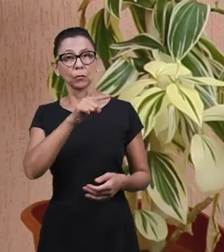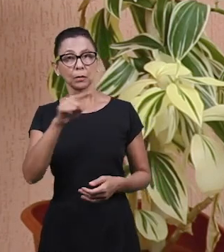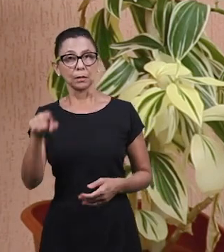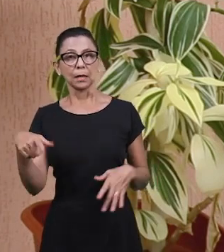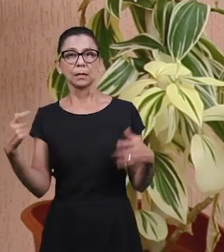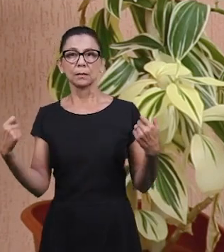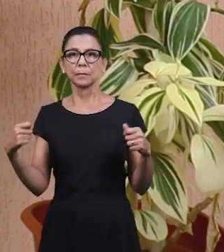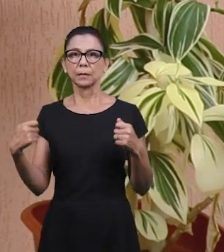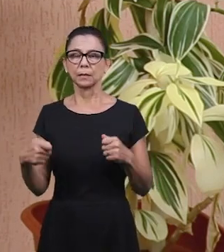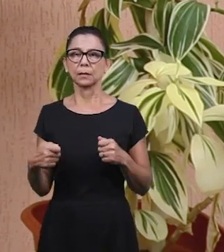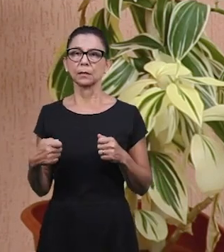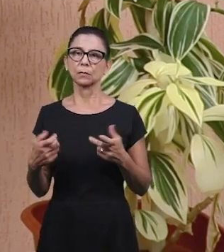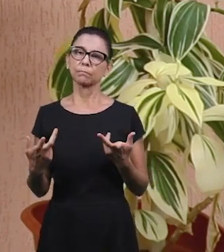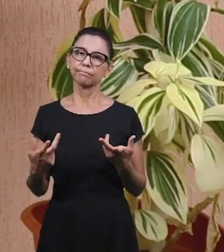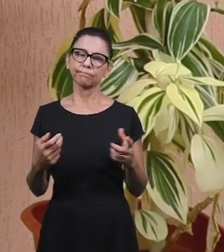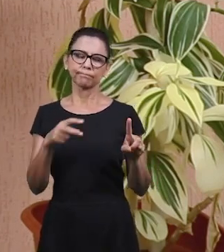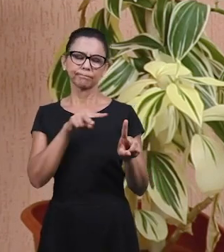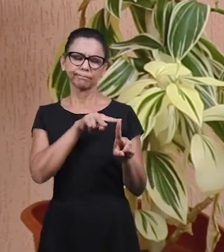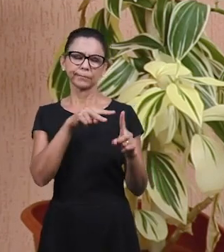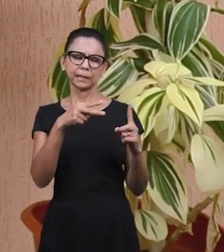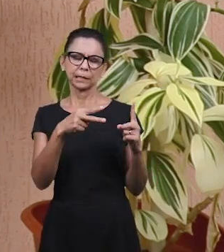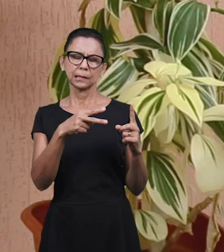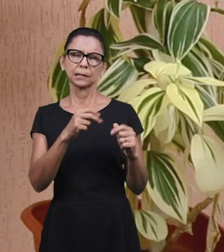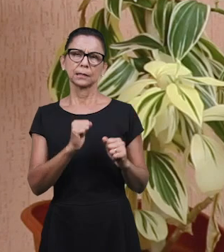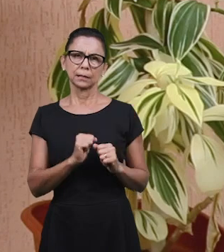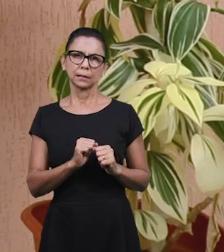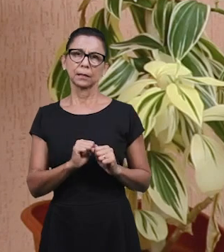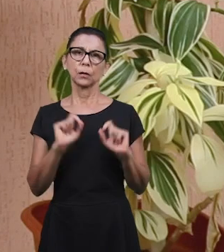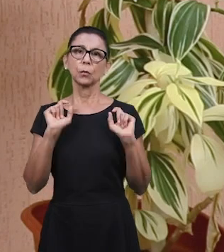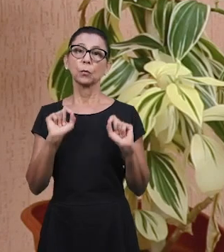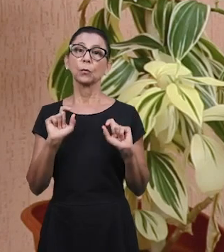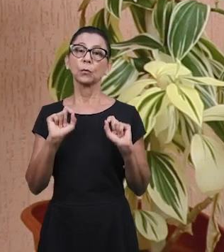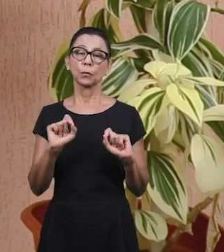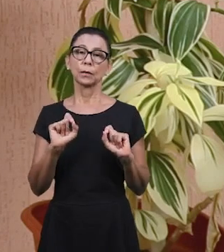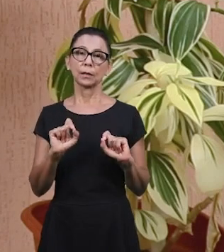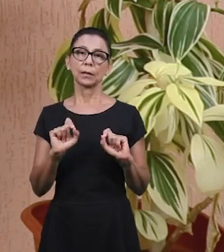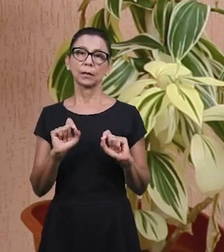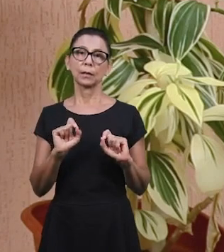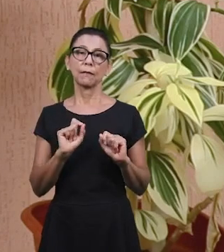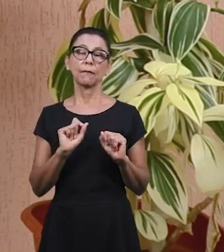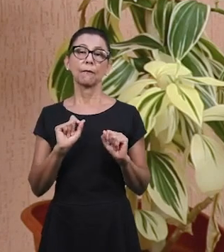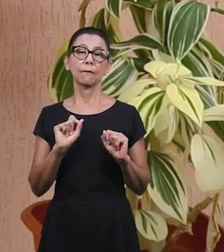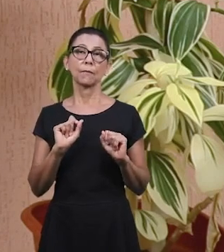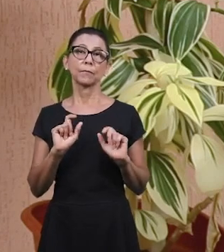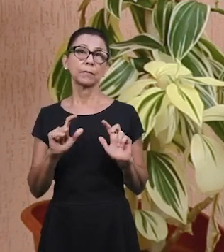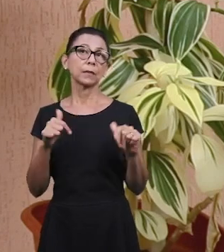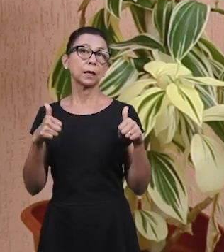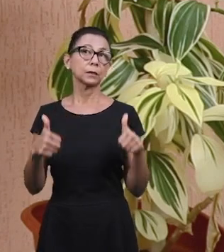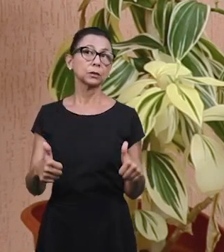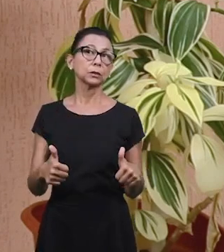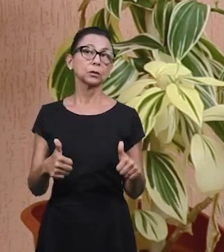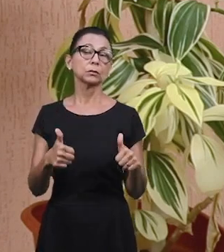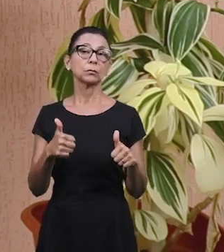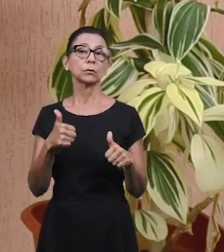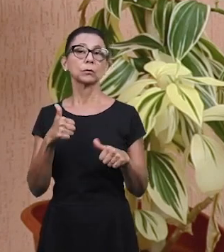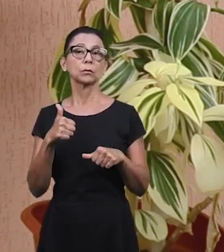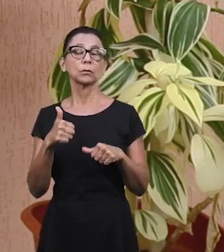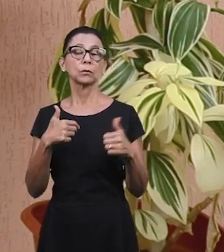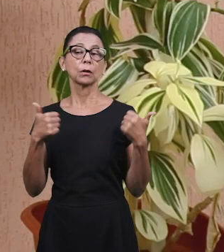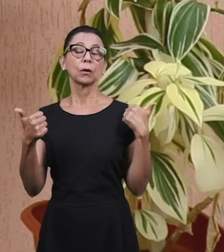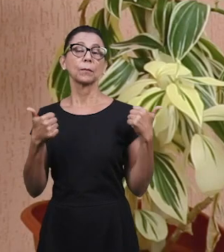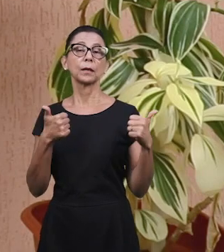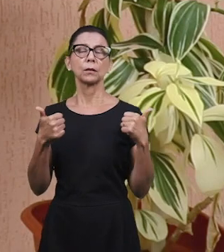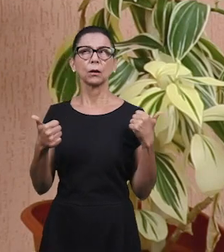devant cette observation, de cette analyse, vous devez décider ce jour quel est le